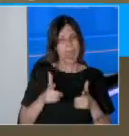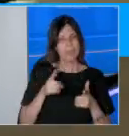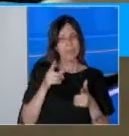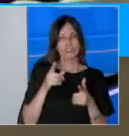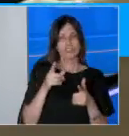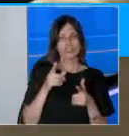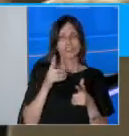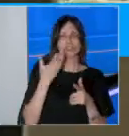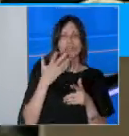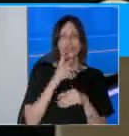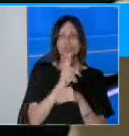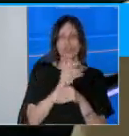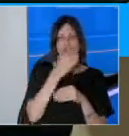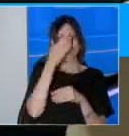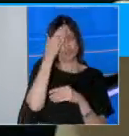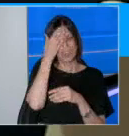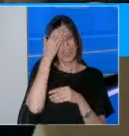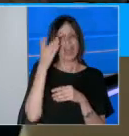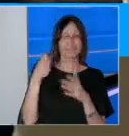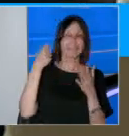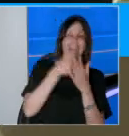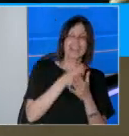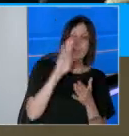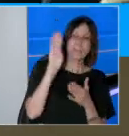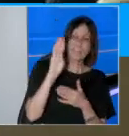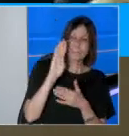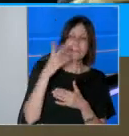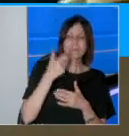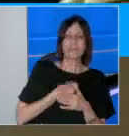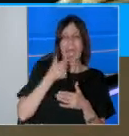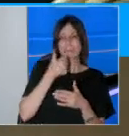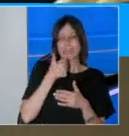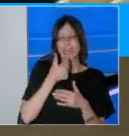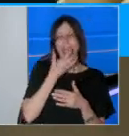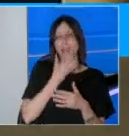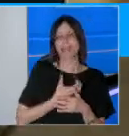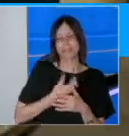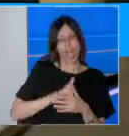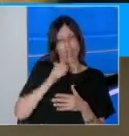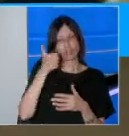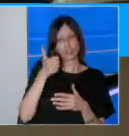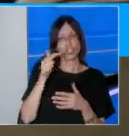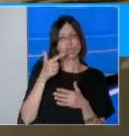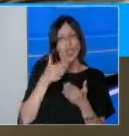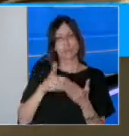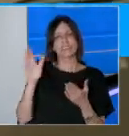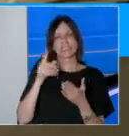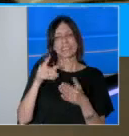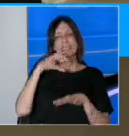והרשויות של אז, ממשה דיין והרבנים הראשיים של אז ועד נתניהו והרבנים הראשיים של היום, להוציא את הר הבית מהלגיטימיות של